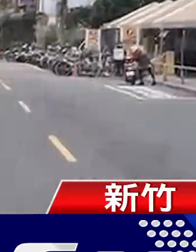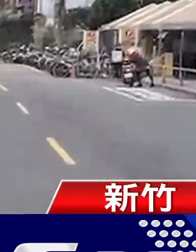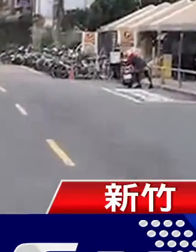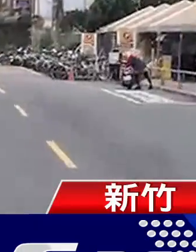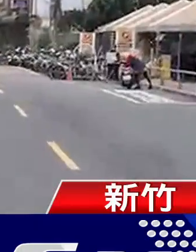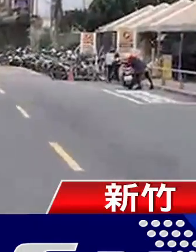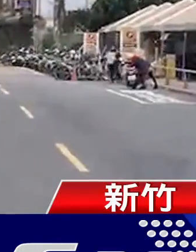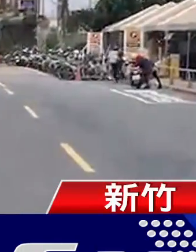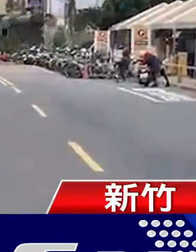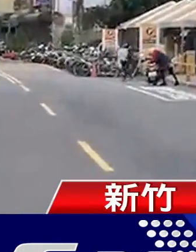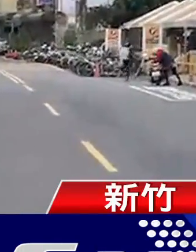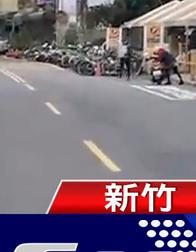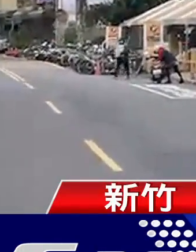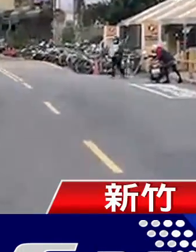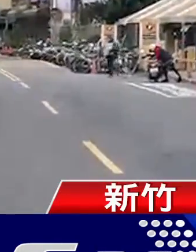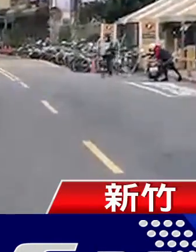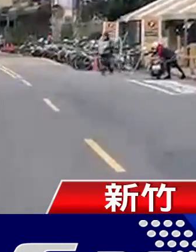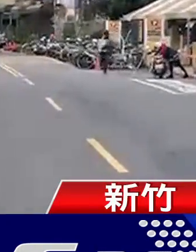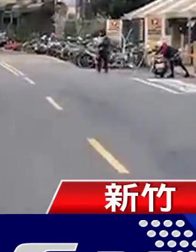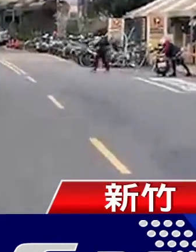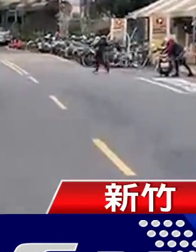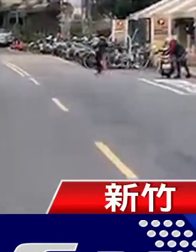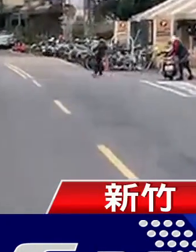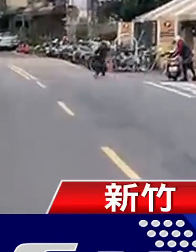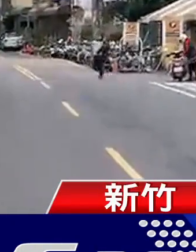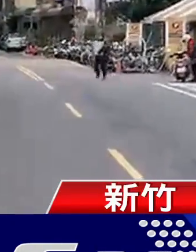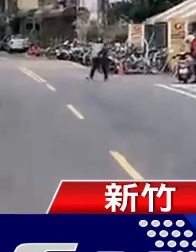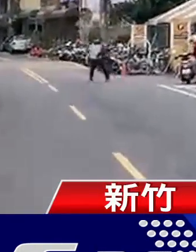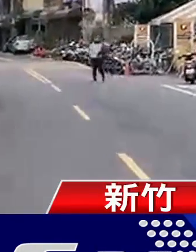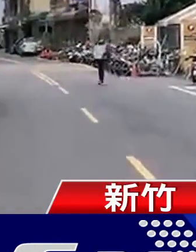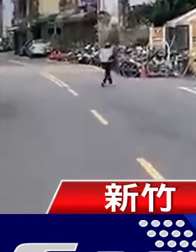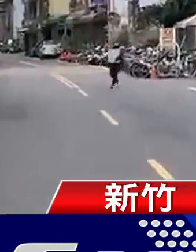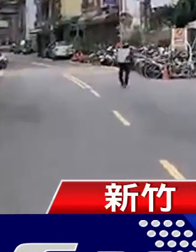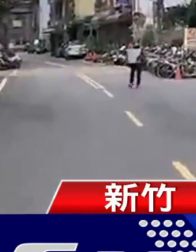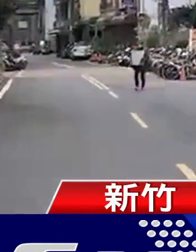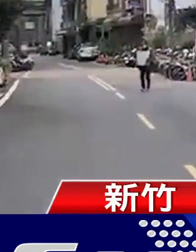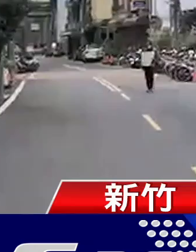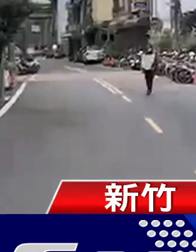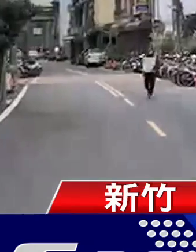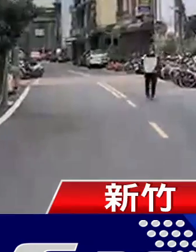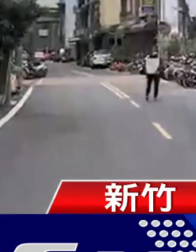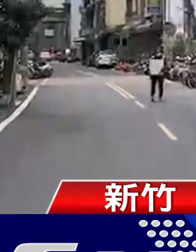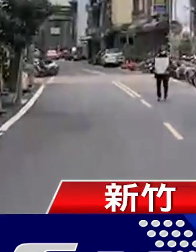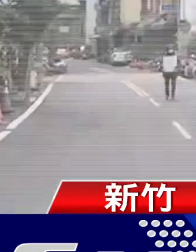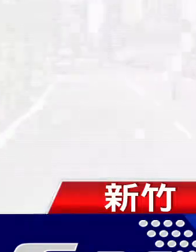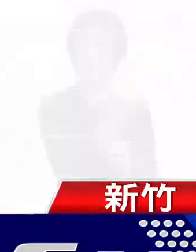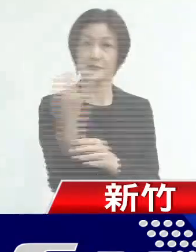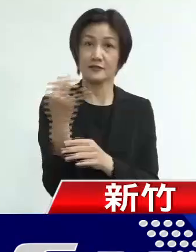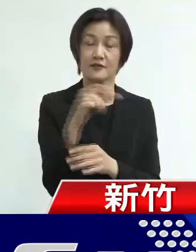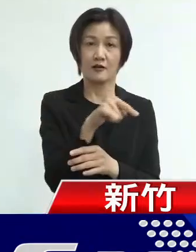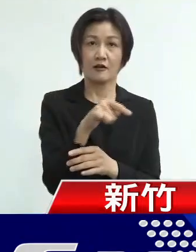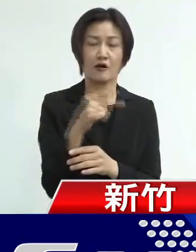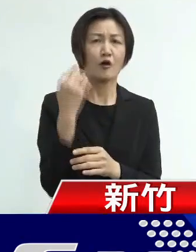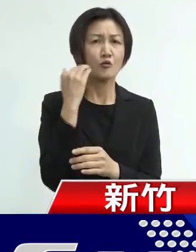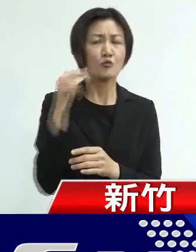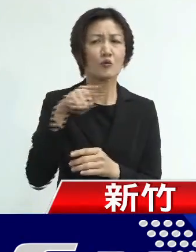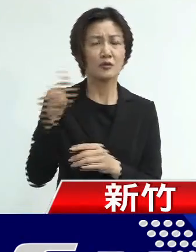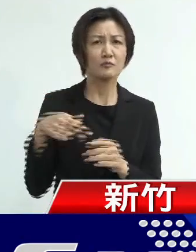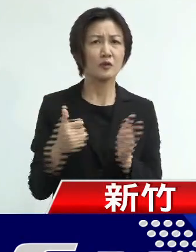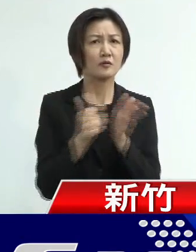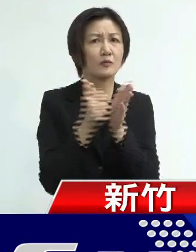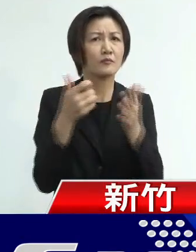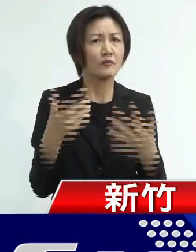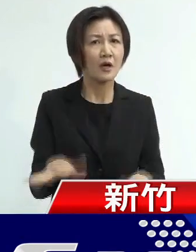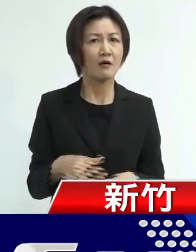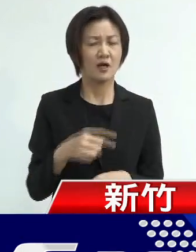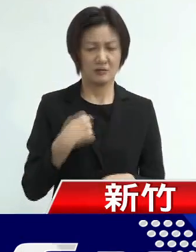到竹北火车站，下午4点多搭乘2541或1201车次到台铁北新竹站回家。 如果身体有这